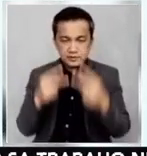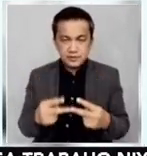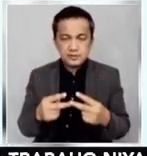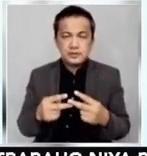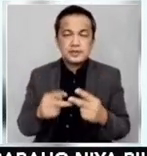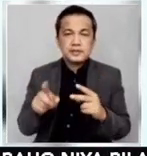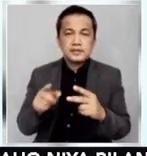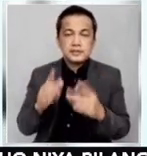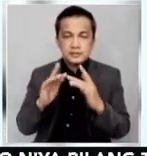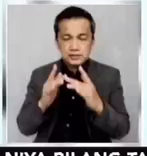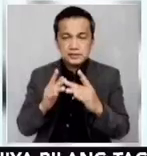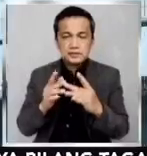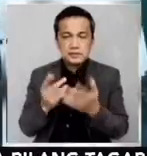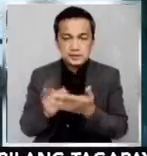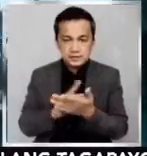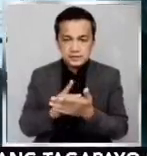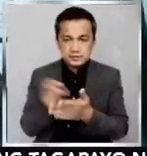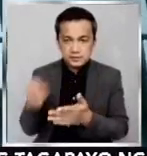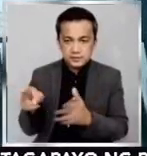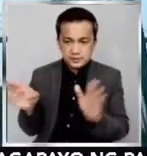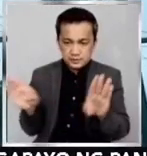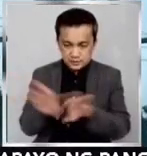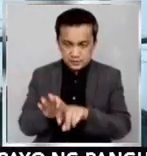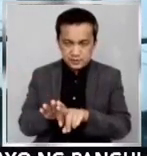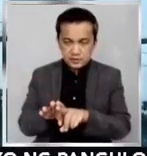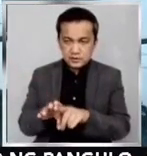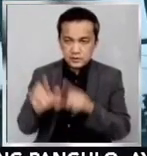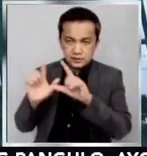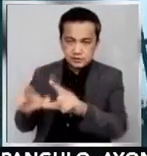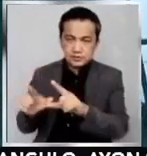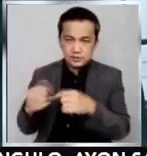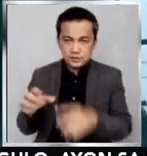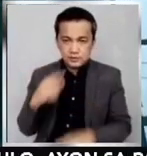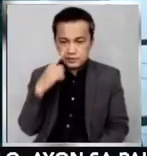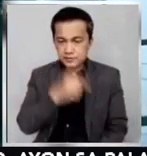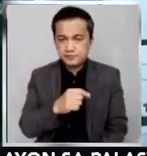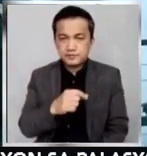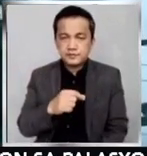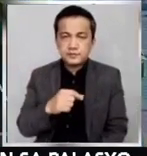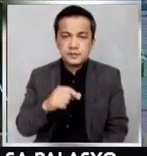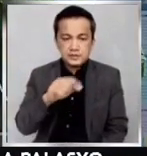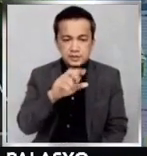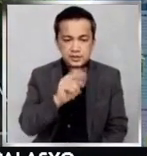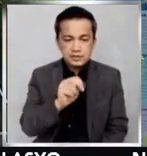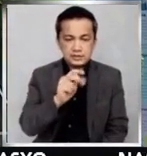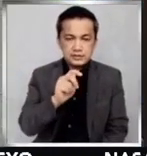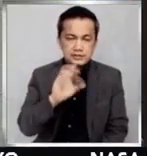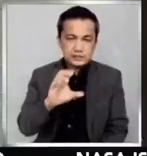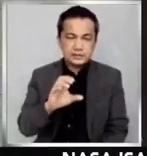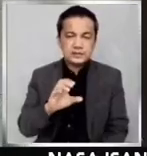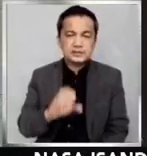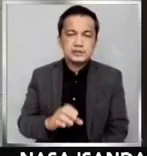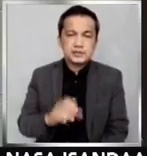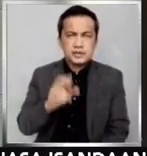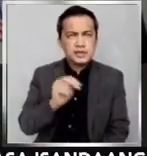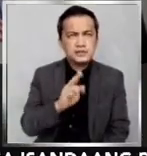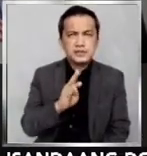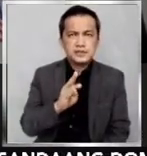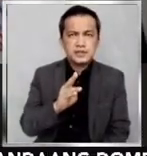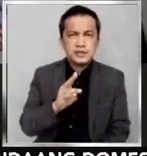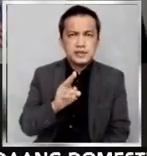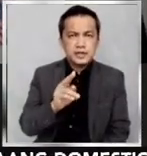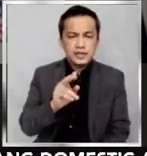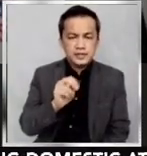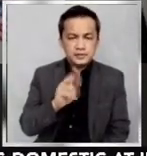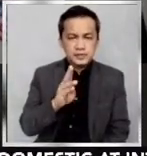napasara nila at kinasuhan matapos isumbong sa National Telecommunications Commission, NBI at DICT.